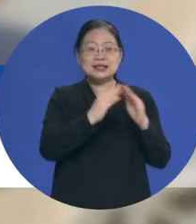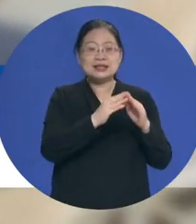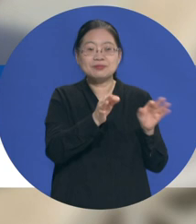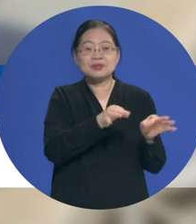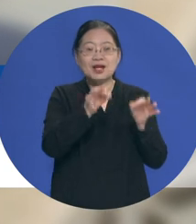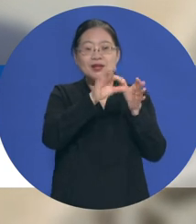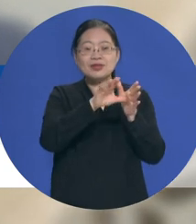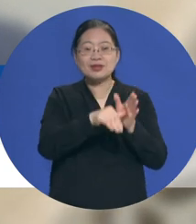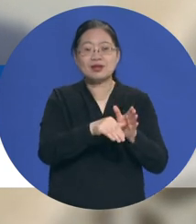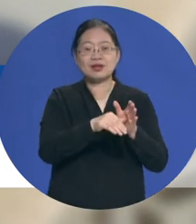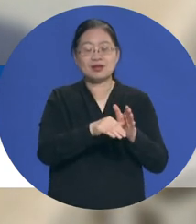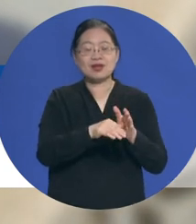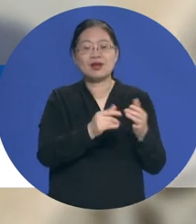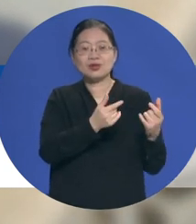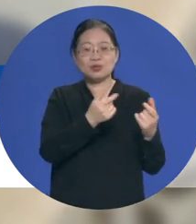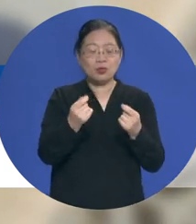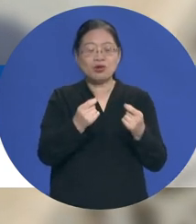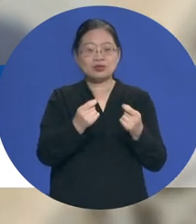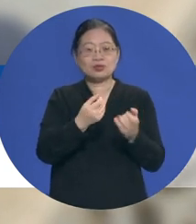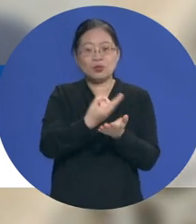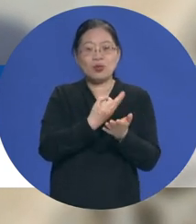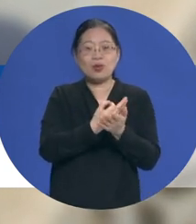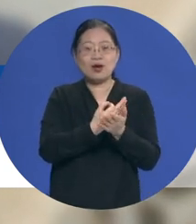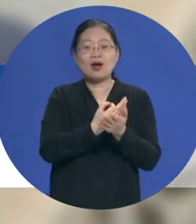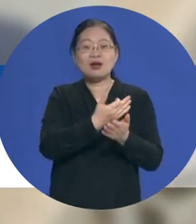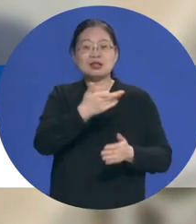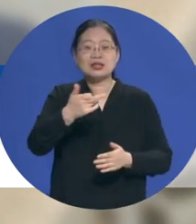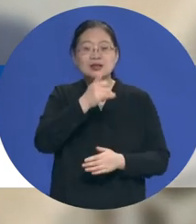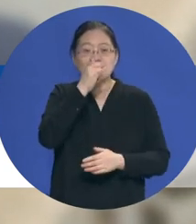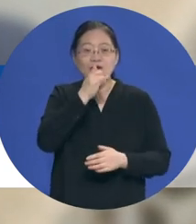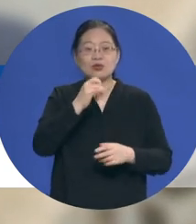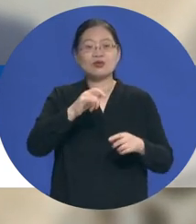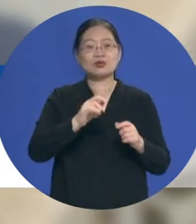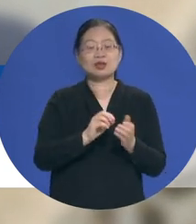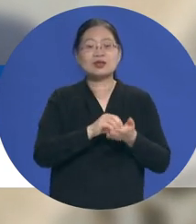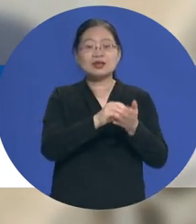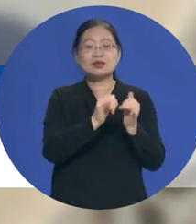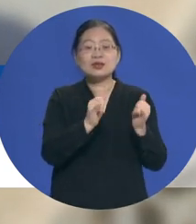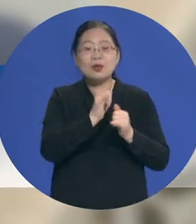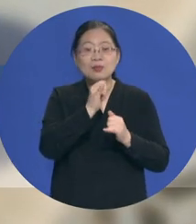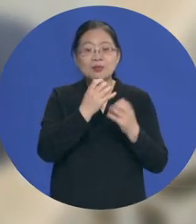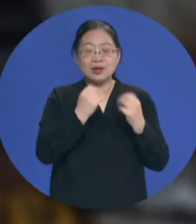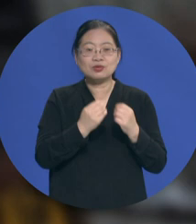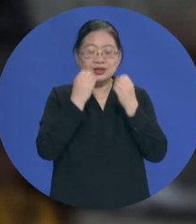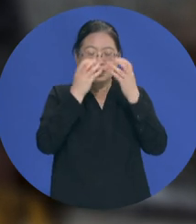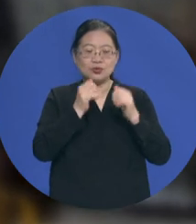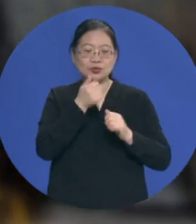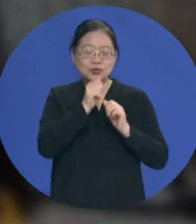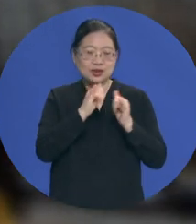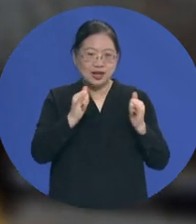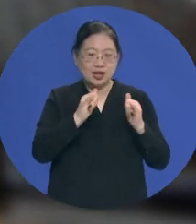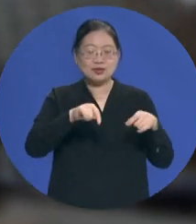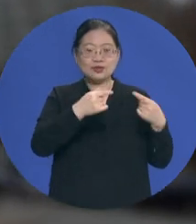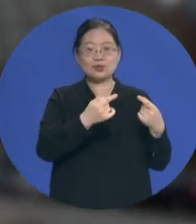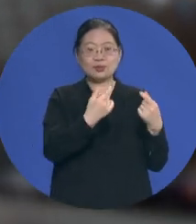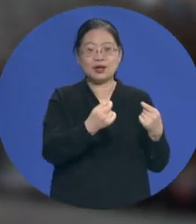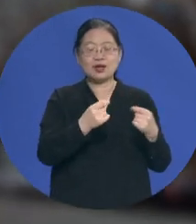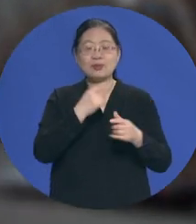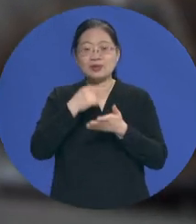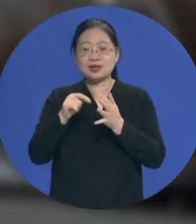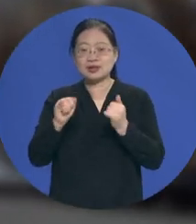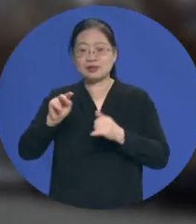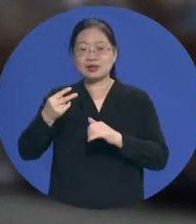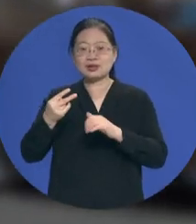없이 돈을 많이 벌 수 있다고 입성한 사람들도 많고 신규 중개사들도 마찬가지였습니다. 피해자는 200명이